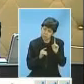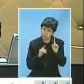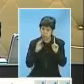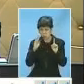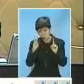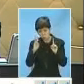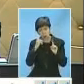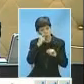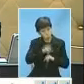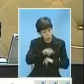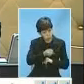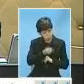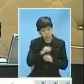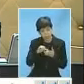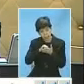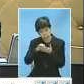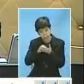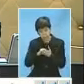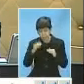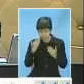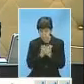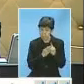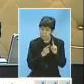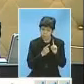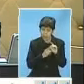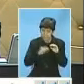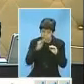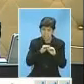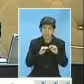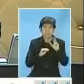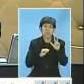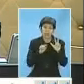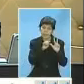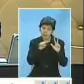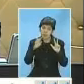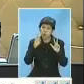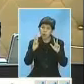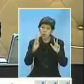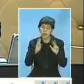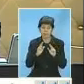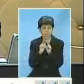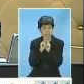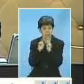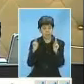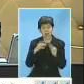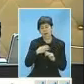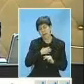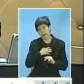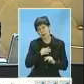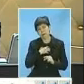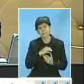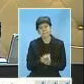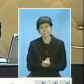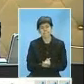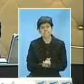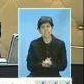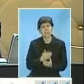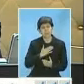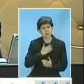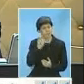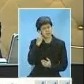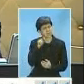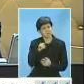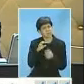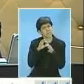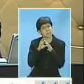เดิมแล้วก็มีการแก้ไขจาก3เป็น6ในตำแหน่งนี้นะครับแล้วก็มีท่านกรรมการสงวนไว้เนี่ยนะผมว่ามัน